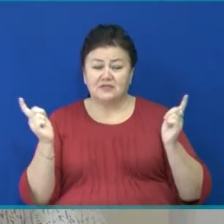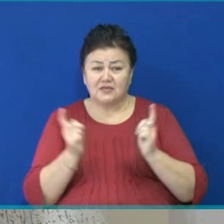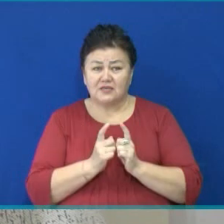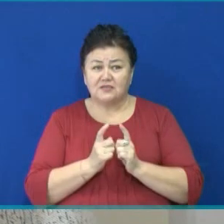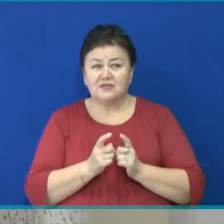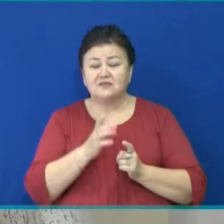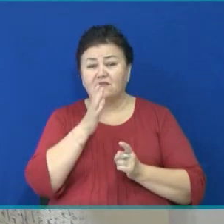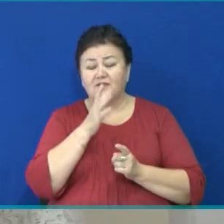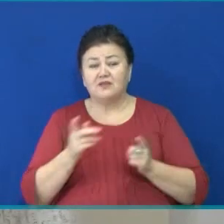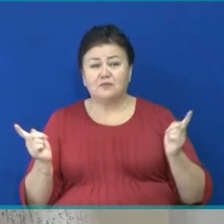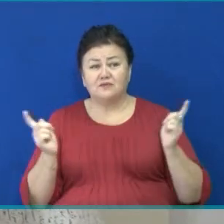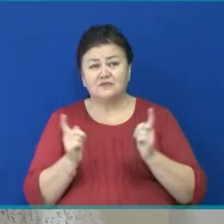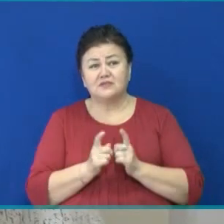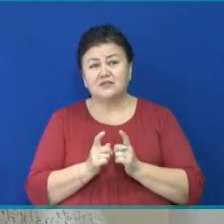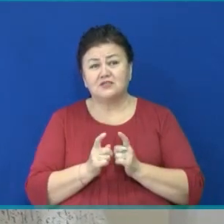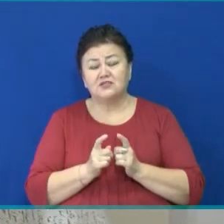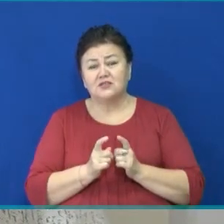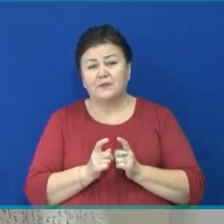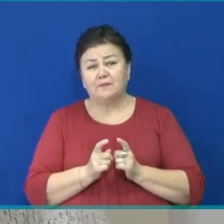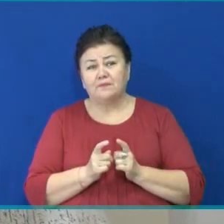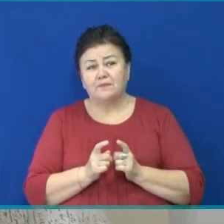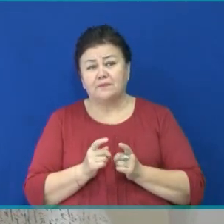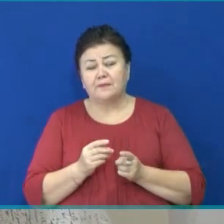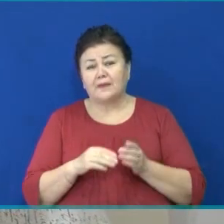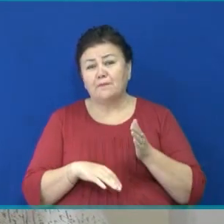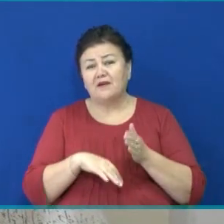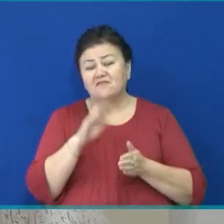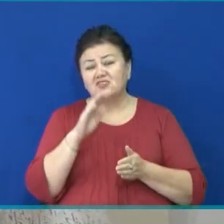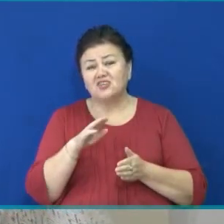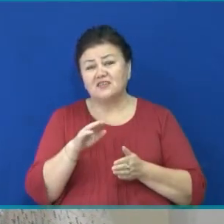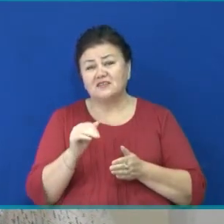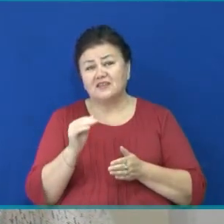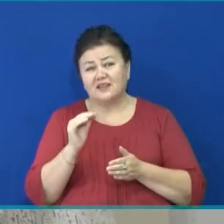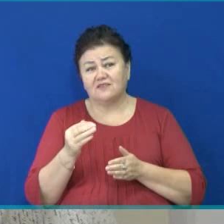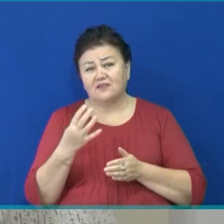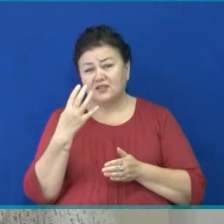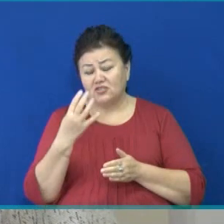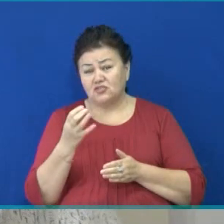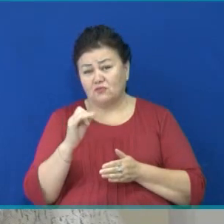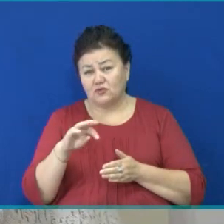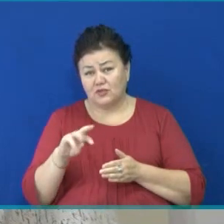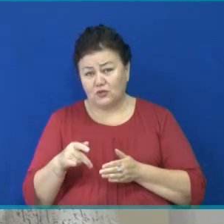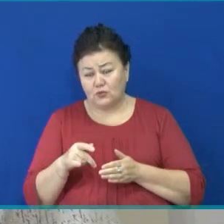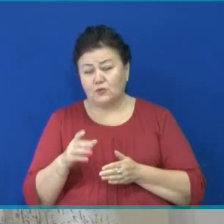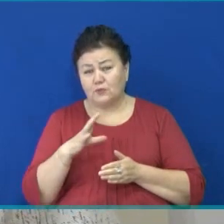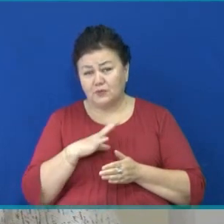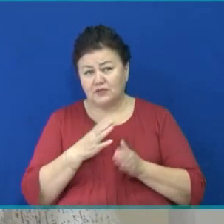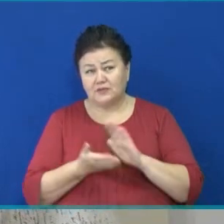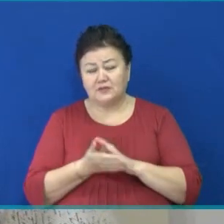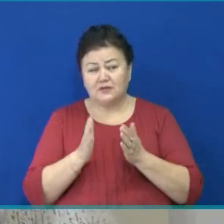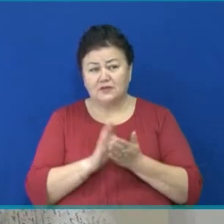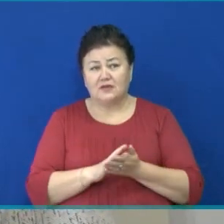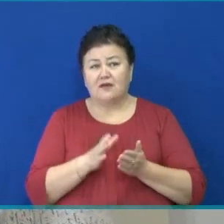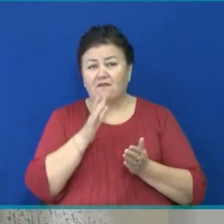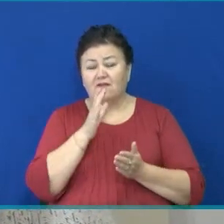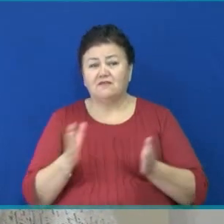Сол кездесуде енді ақырғы тарифтің көтерілуі осы 4 шілде күні болған болатын. Сол кездесуде